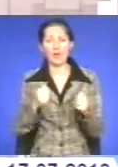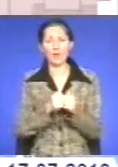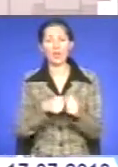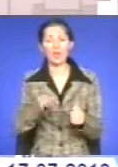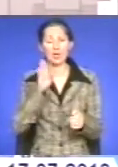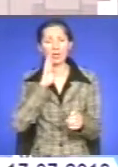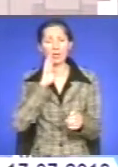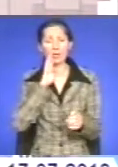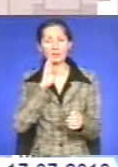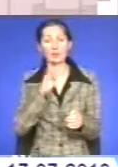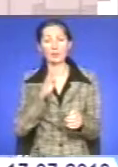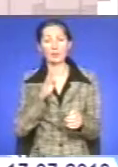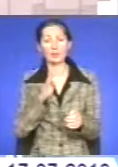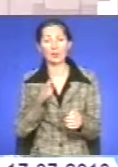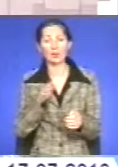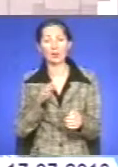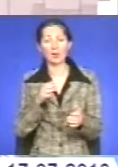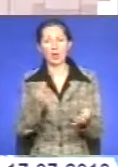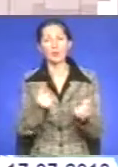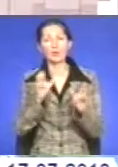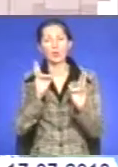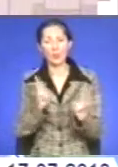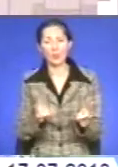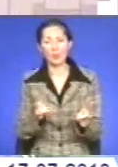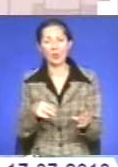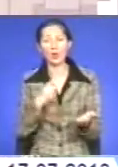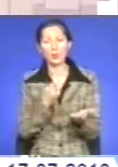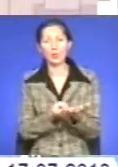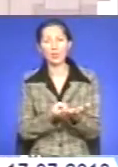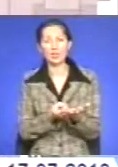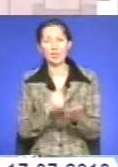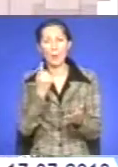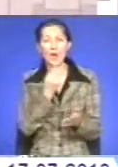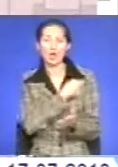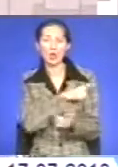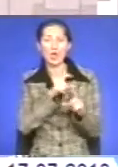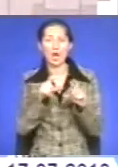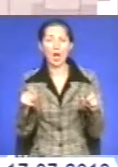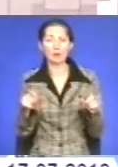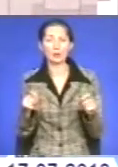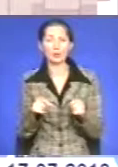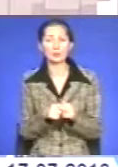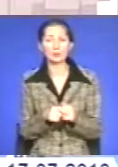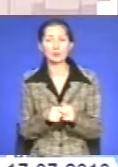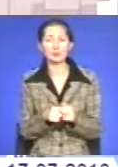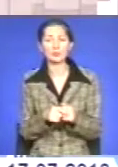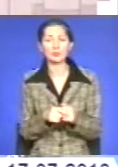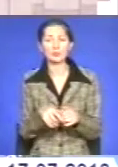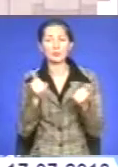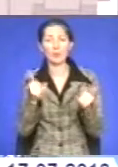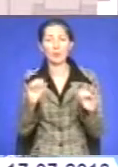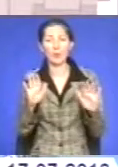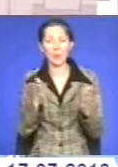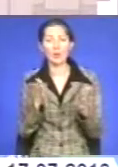пішохід з отриманими травмами поміщений в першу лікарню. На даний